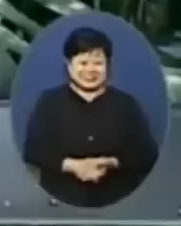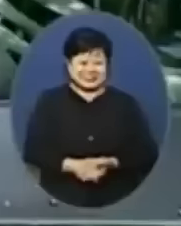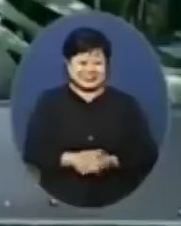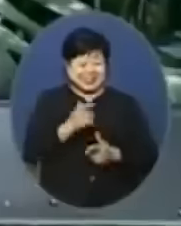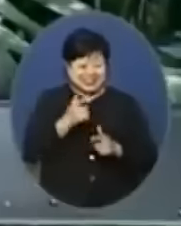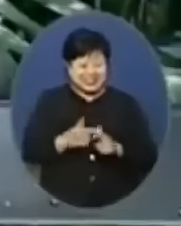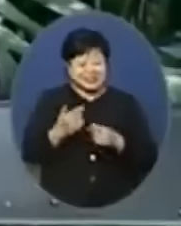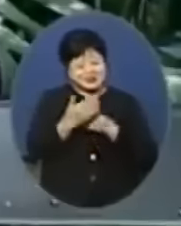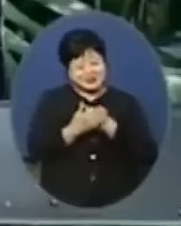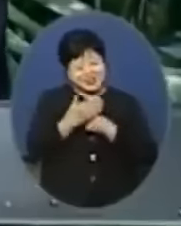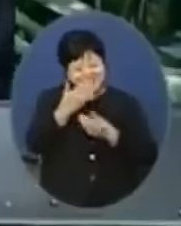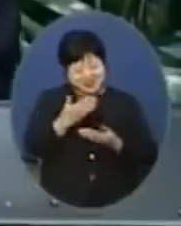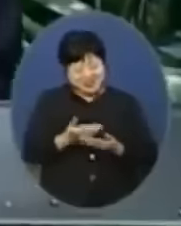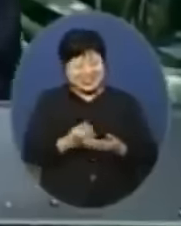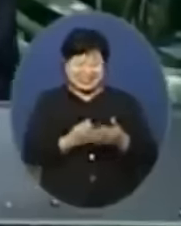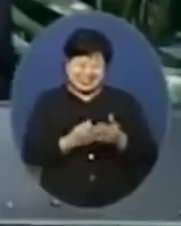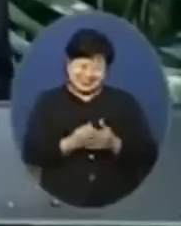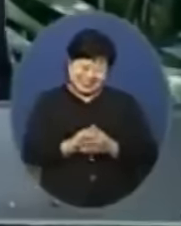예수님의 은혜를 받아서